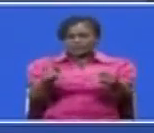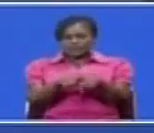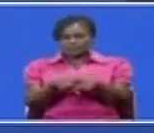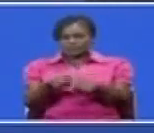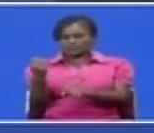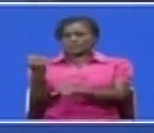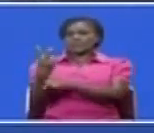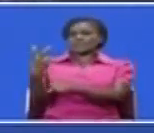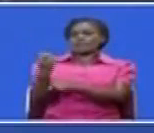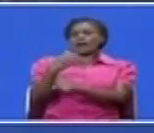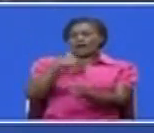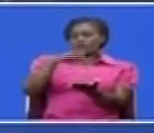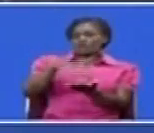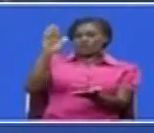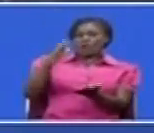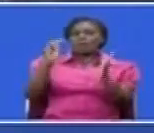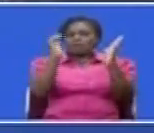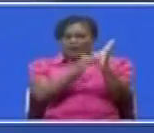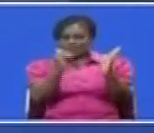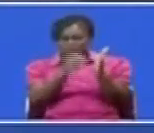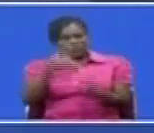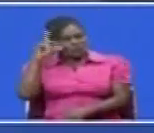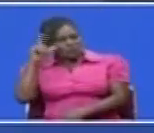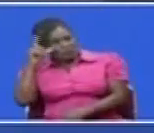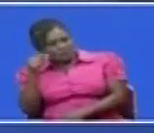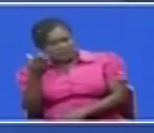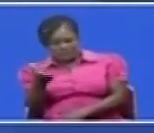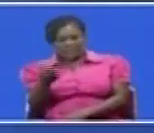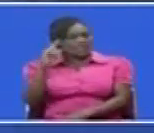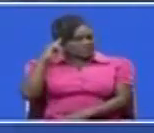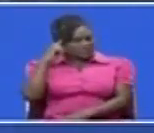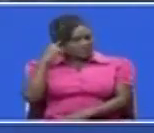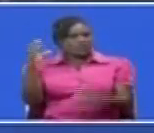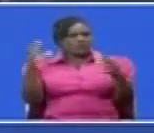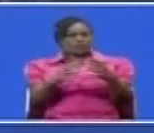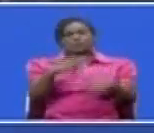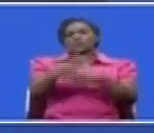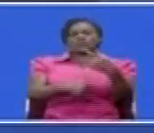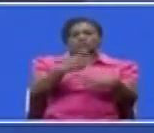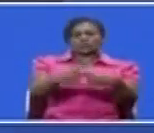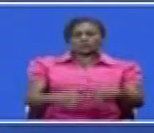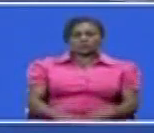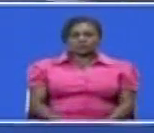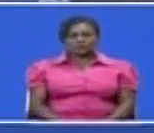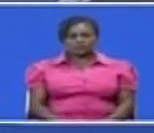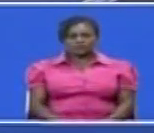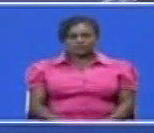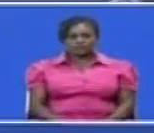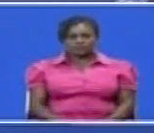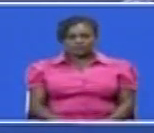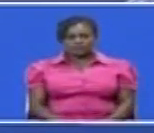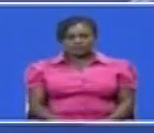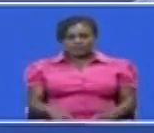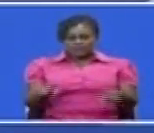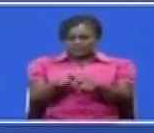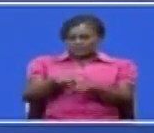of December. Could either be in Machakos or Mombasa, so we really are thinking about that. Our team will really decide on that. All the fighters from Tanzania, from Uganda,